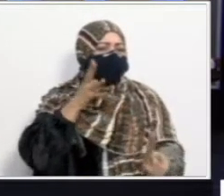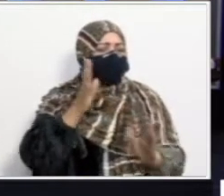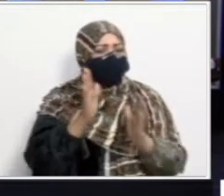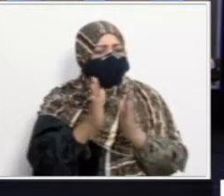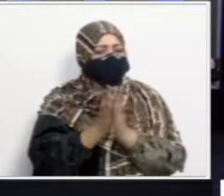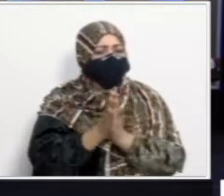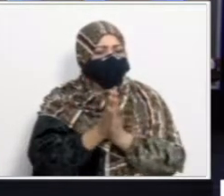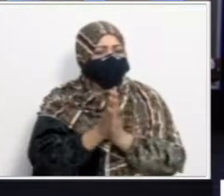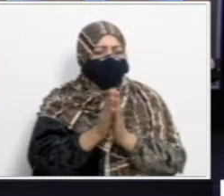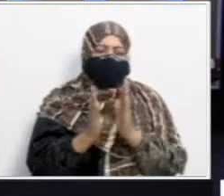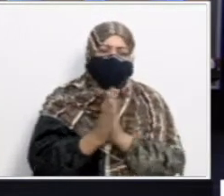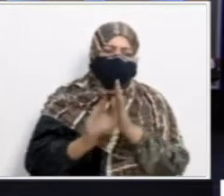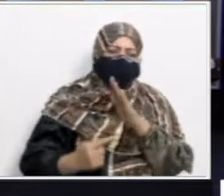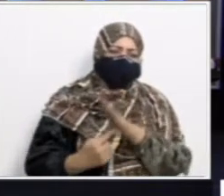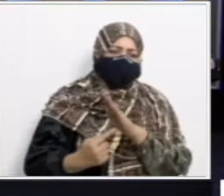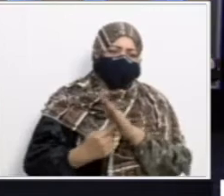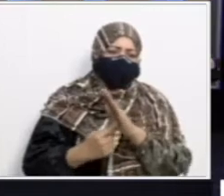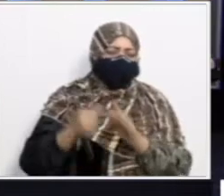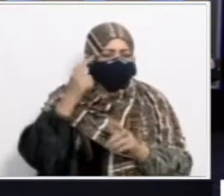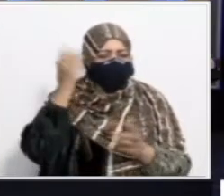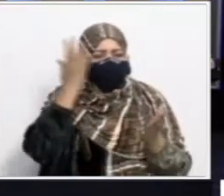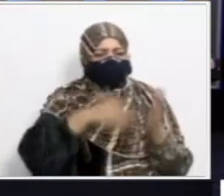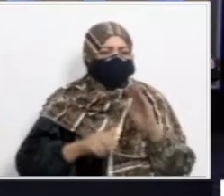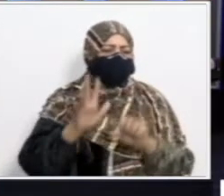أيوه. إيش السؤال؟ إذا حدث له عذر واستخلف.